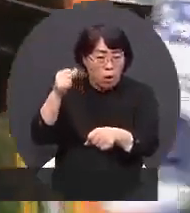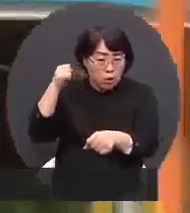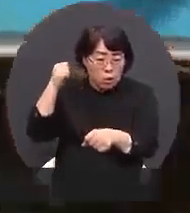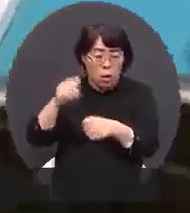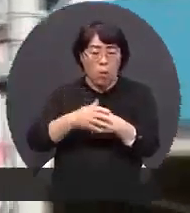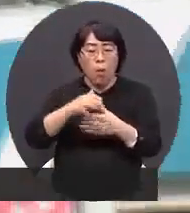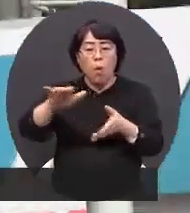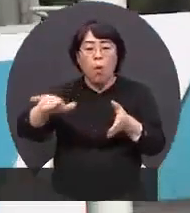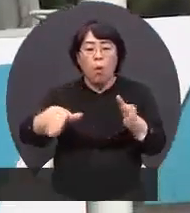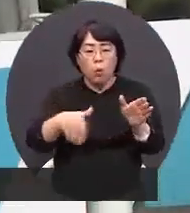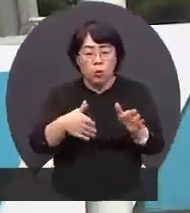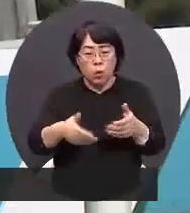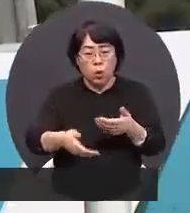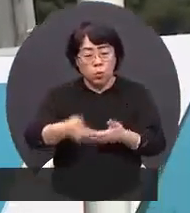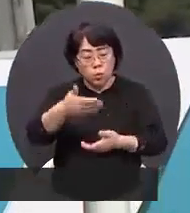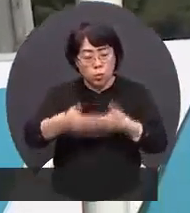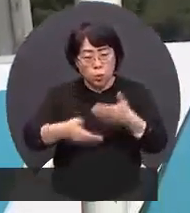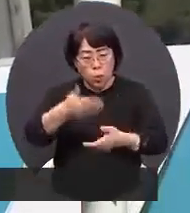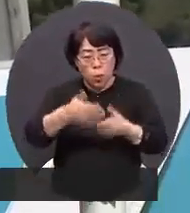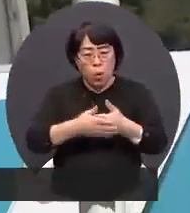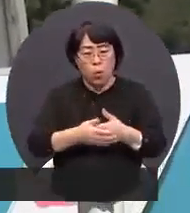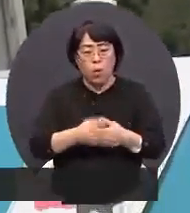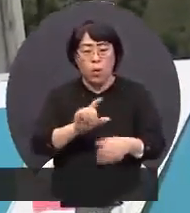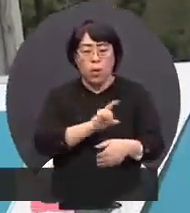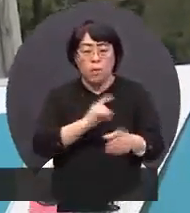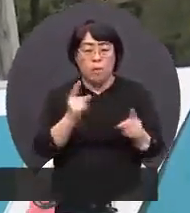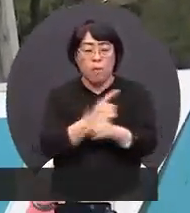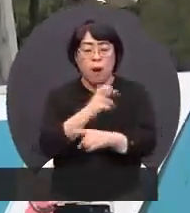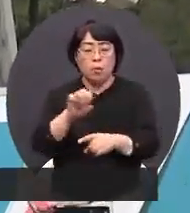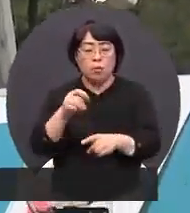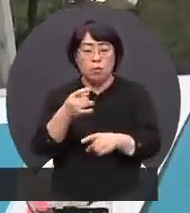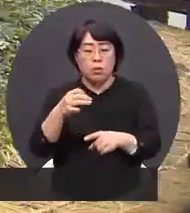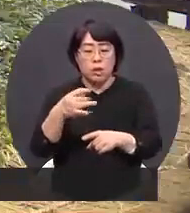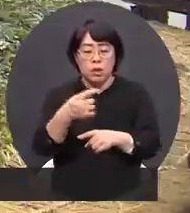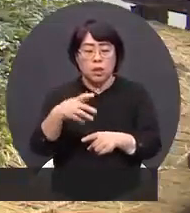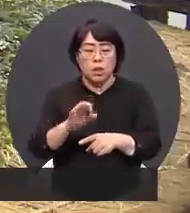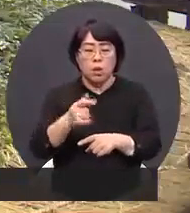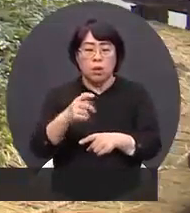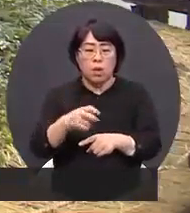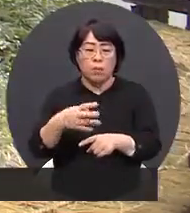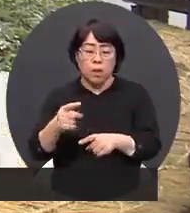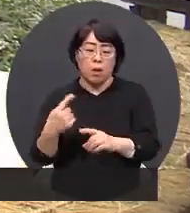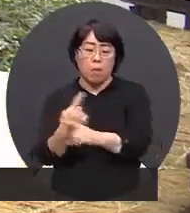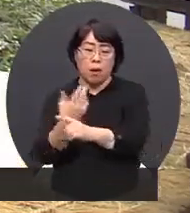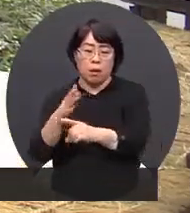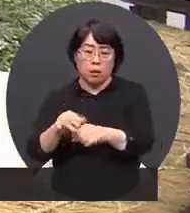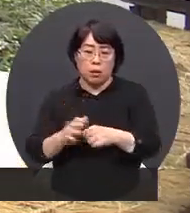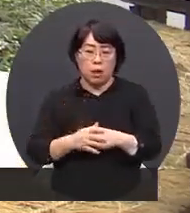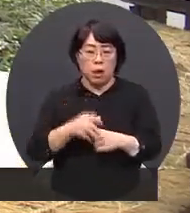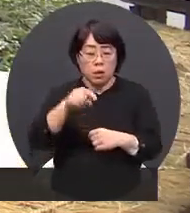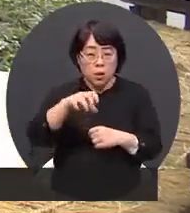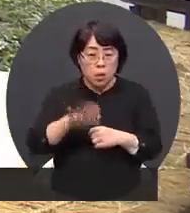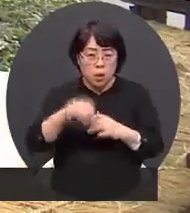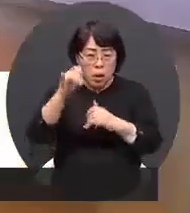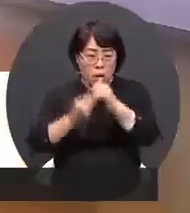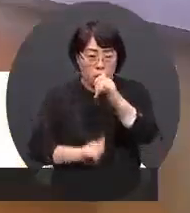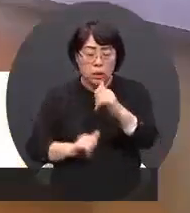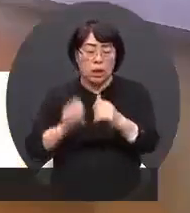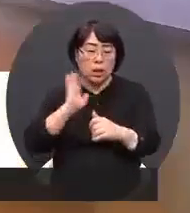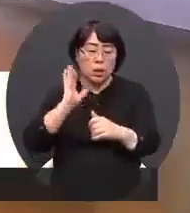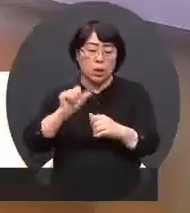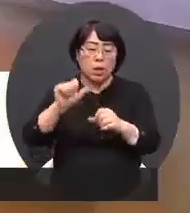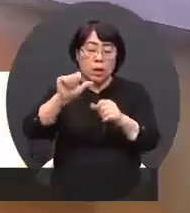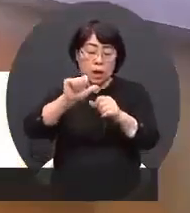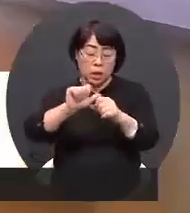나들목 이름까지 문이 청남대 로 바꿨습니다 청남대 는 역대 대통령 타선 명의 머물던 뒤에 대통령